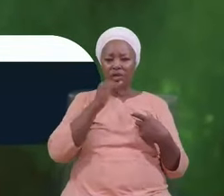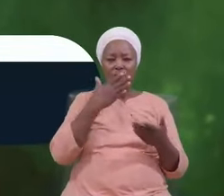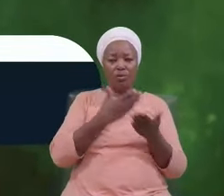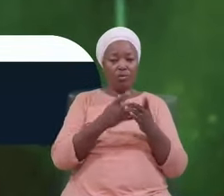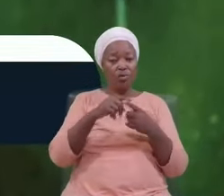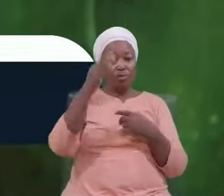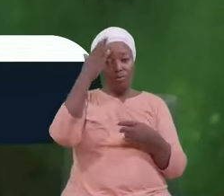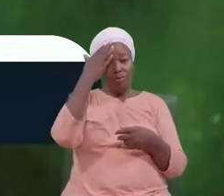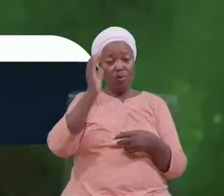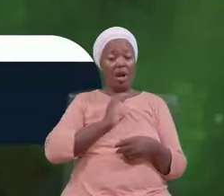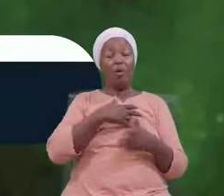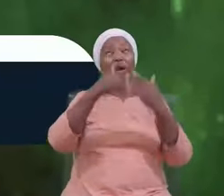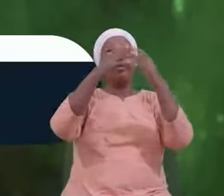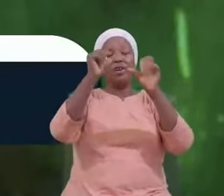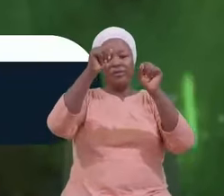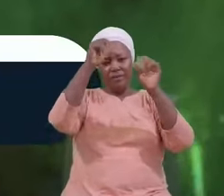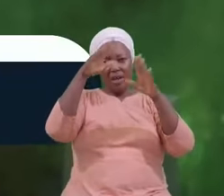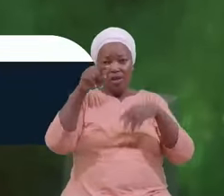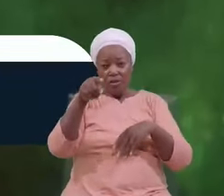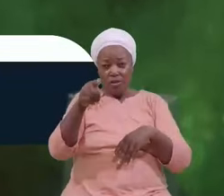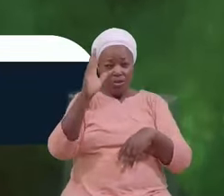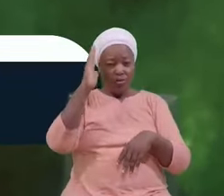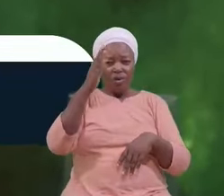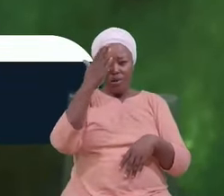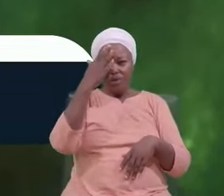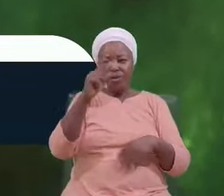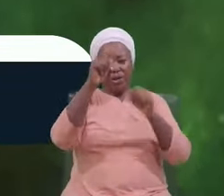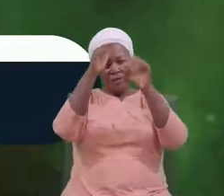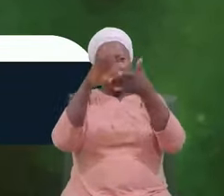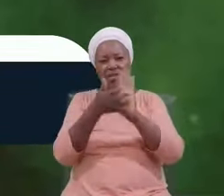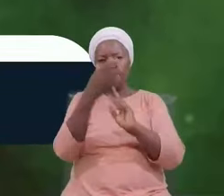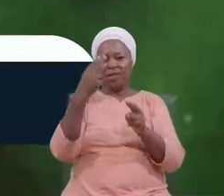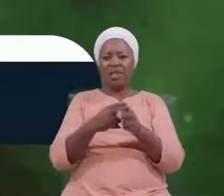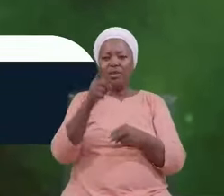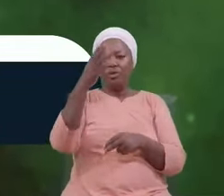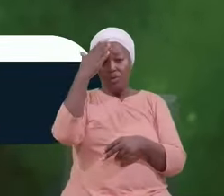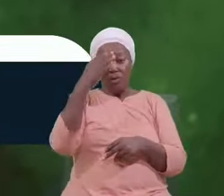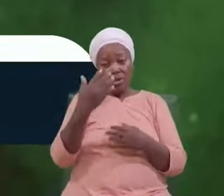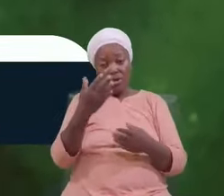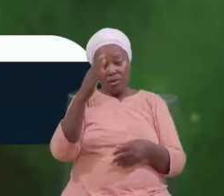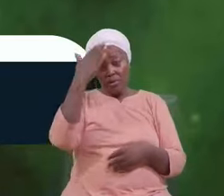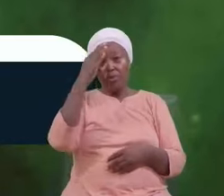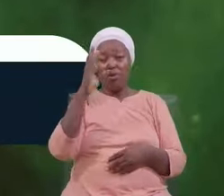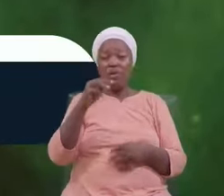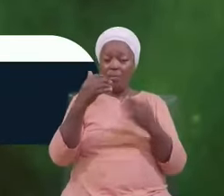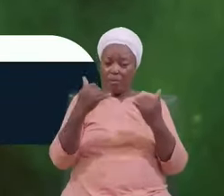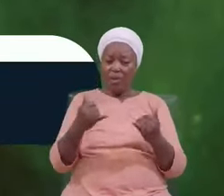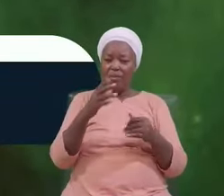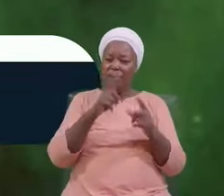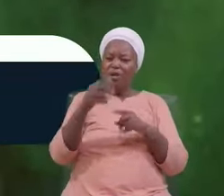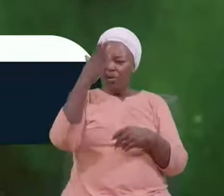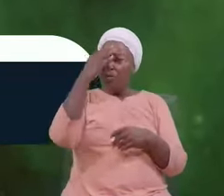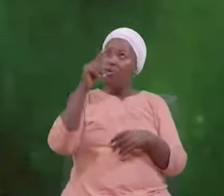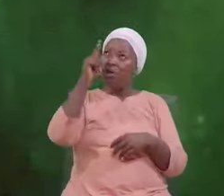connaître notre Père céleste. Vous allez connaître le Père. Vous le connaissez déjà. Vous allez le connaître de plus en plus au nom